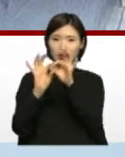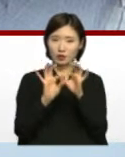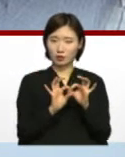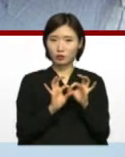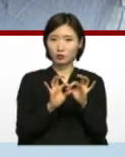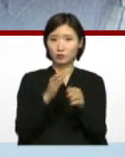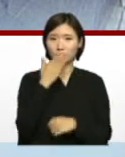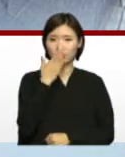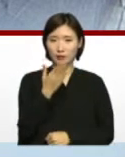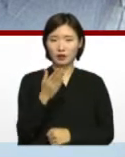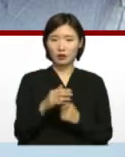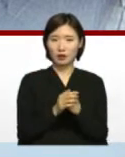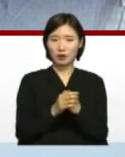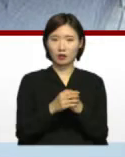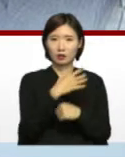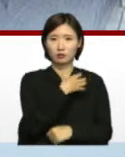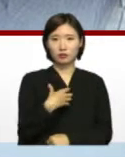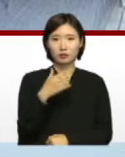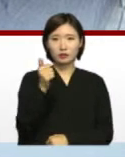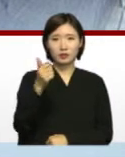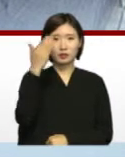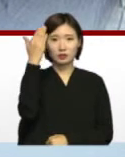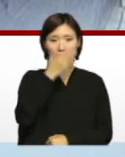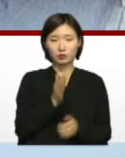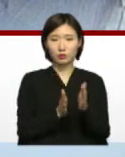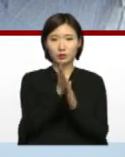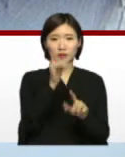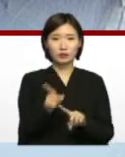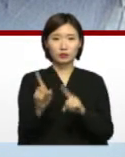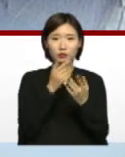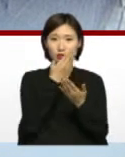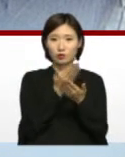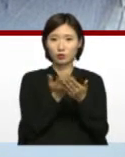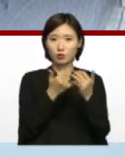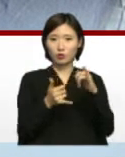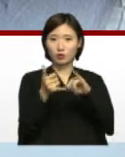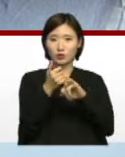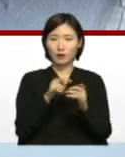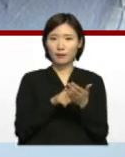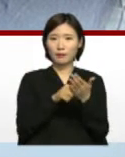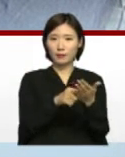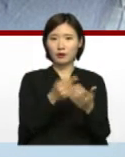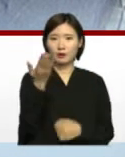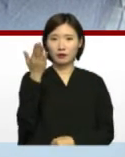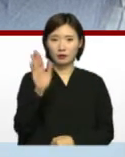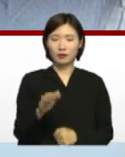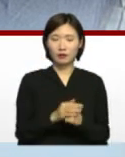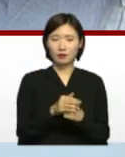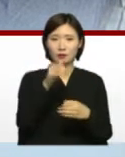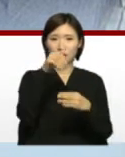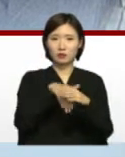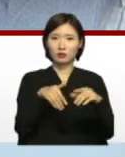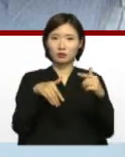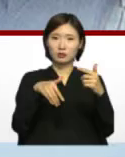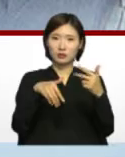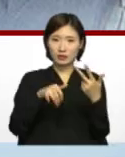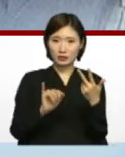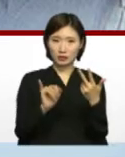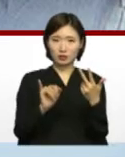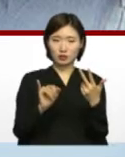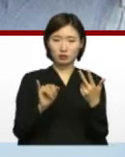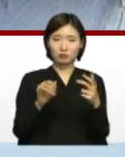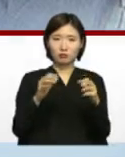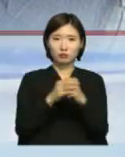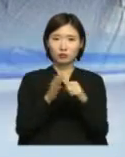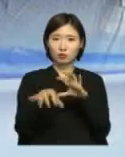됐습니다. 김영종 구청장은 청년과 도시재생을 주요 공약으로 내세웠는데요. 민선 7기 종로구청은